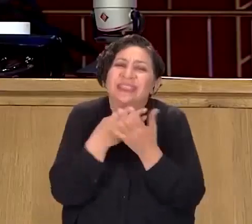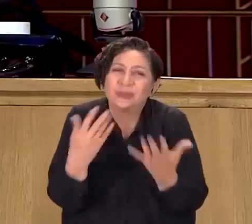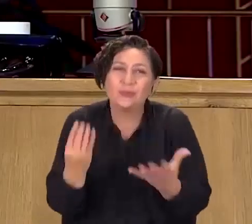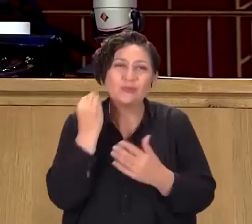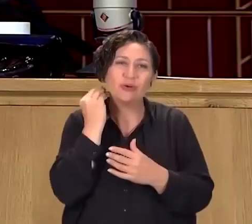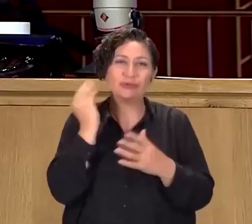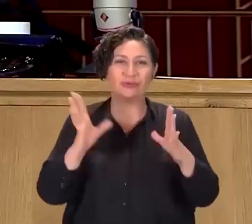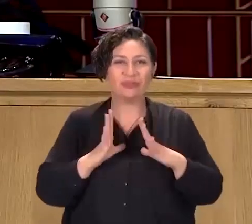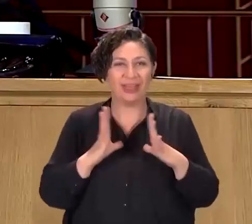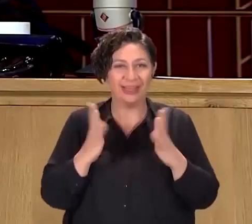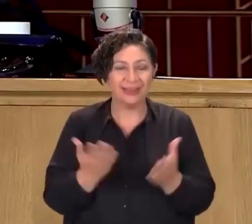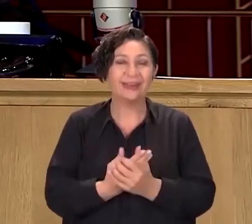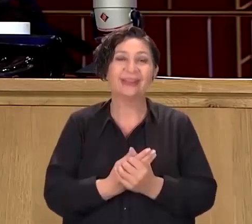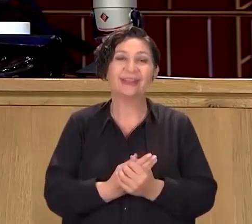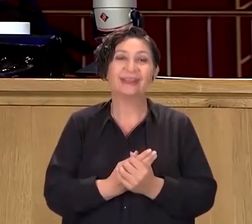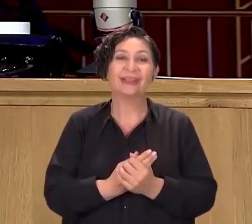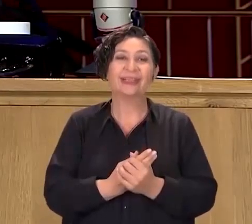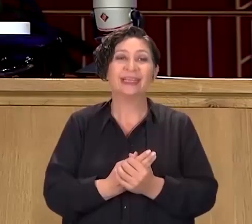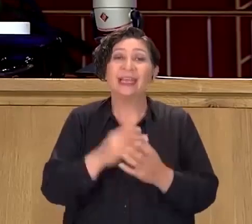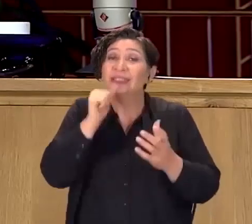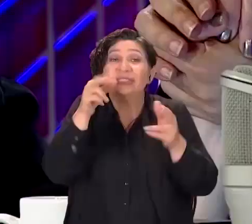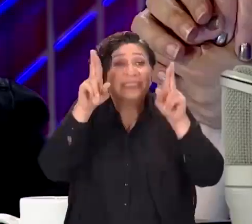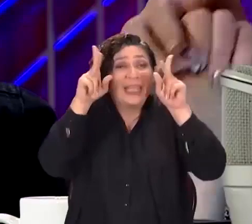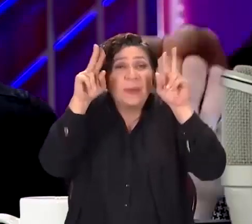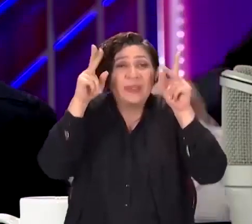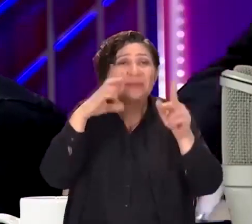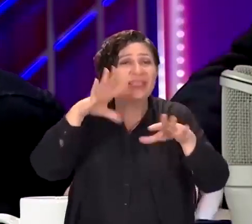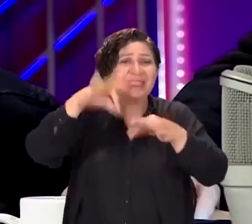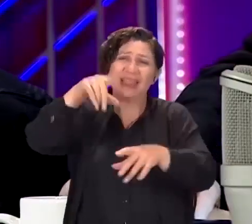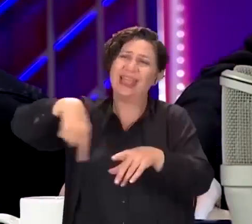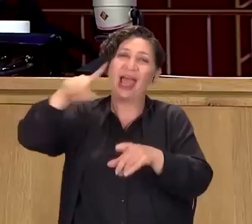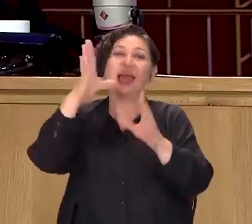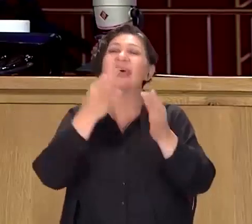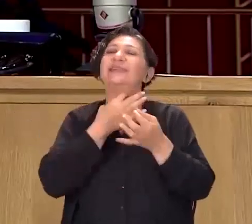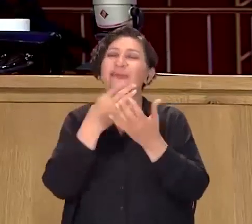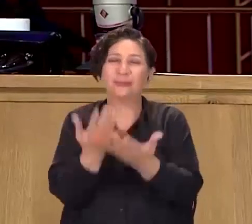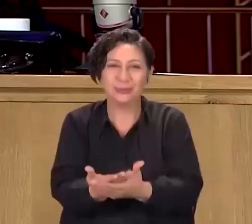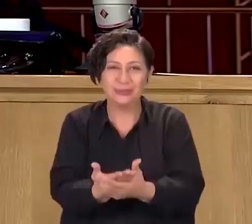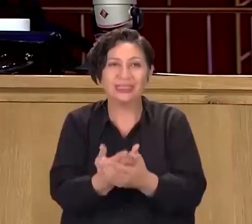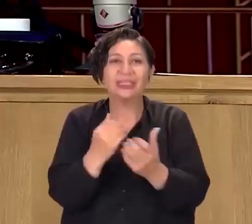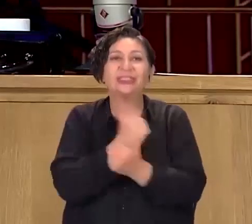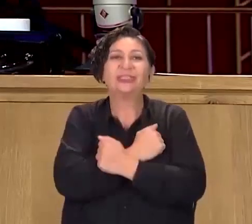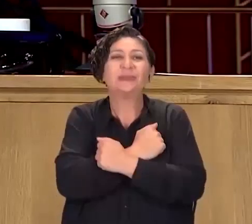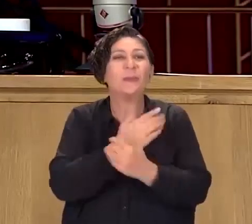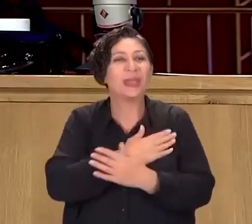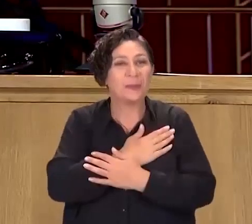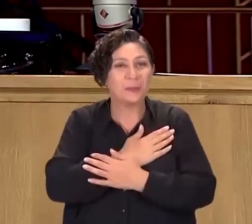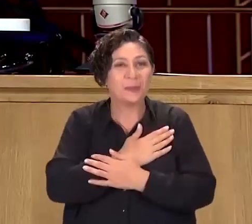teşekkür borcum var yani. Hiç tanımadığım insanlar, Allah razı olsun. Canım